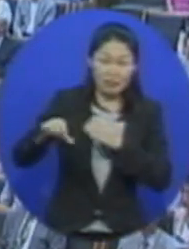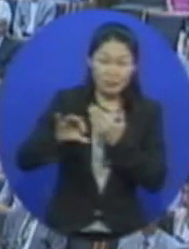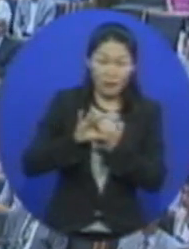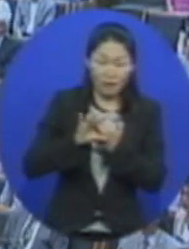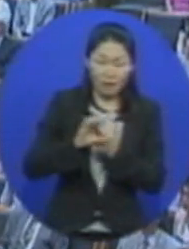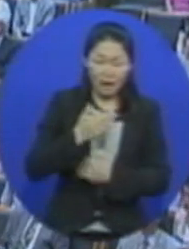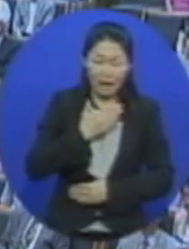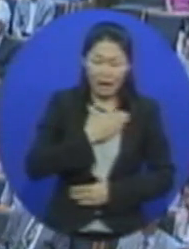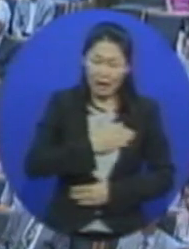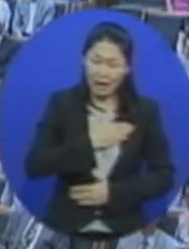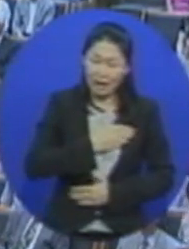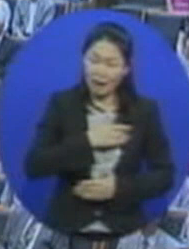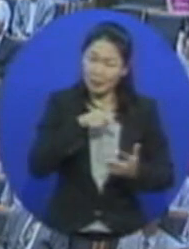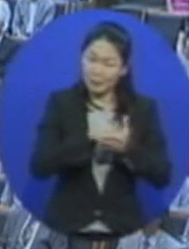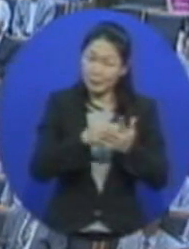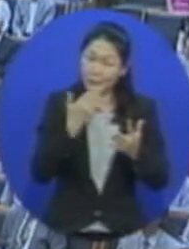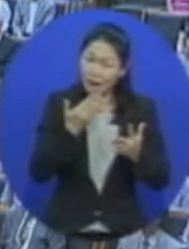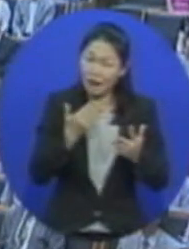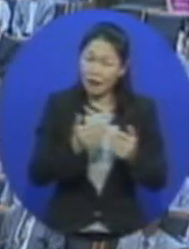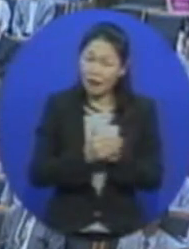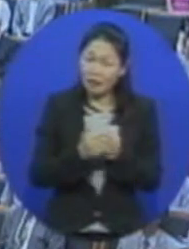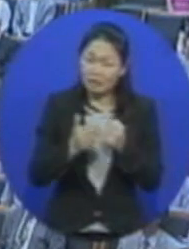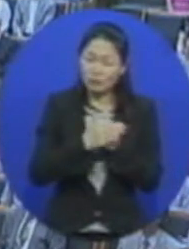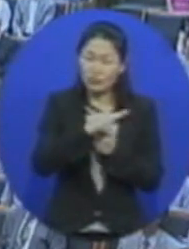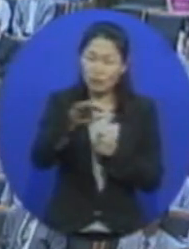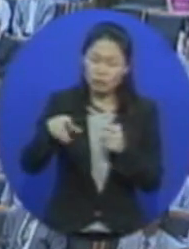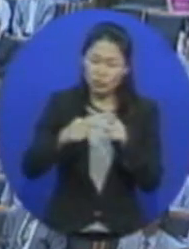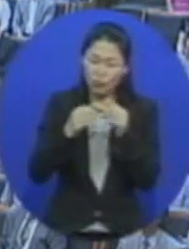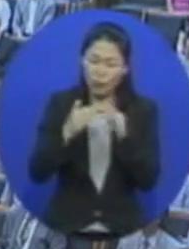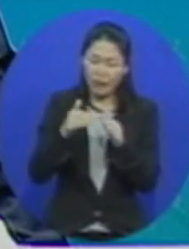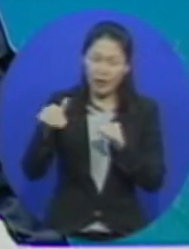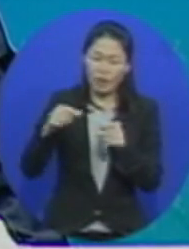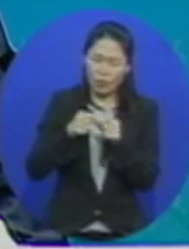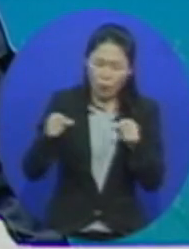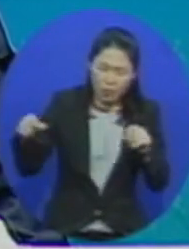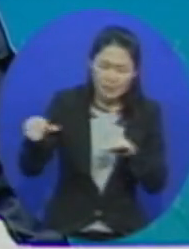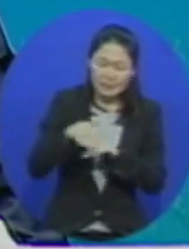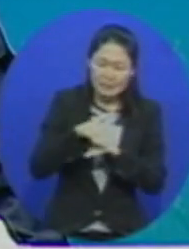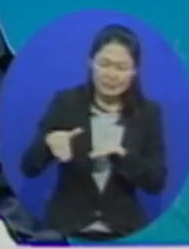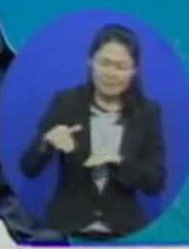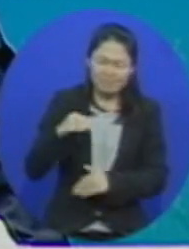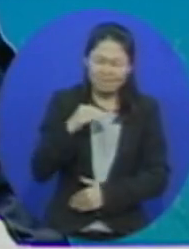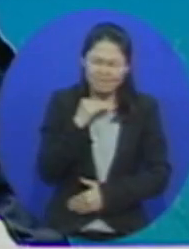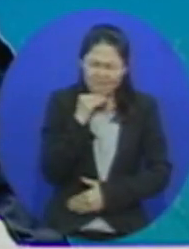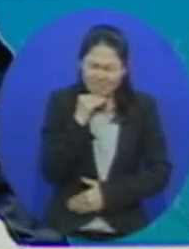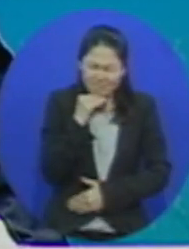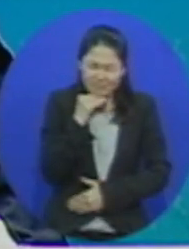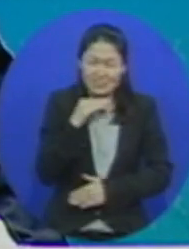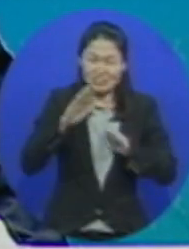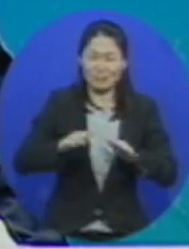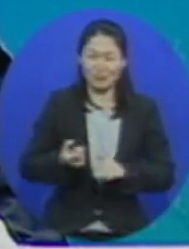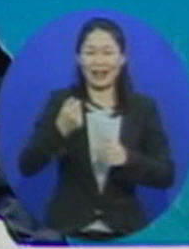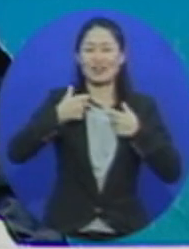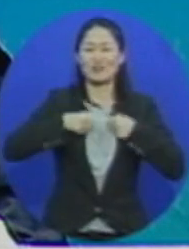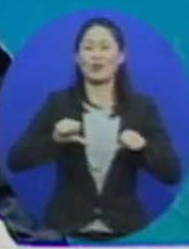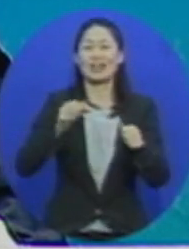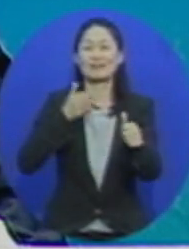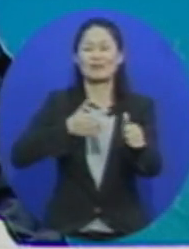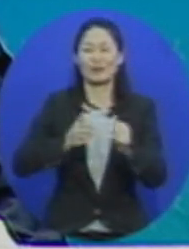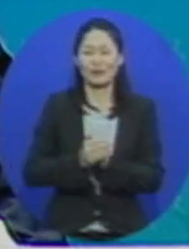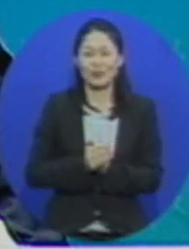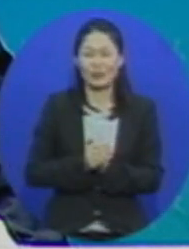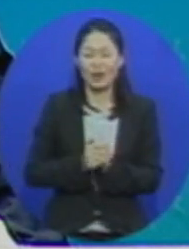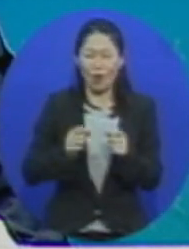않습니다 그거 생각하고 오래 다니는 것만 버티는 분들은 지금 빨리 포기하세요 예